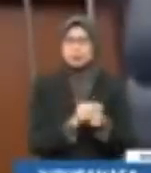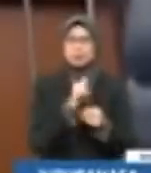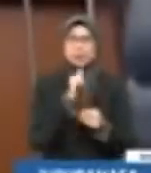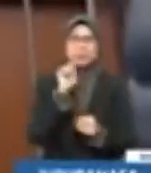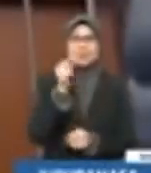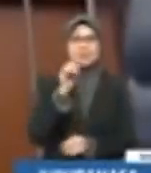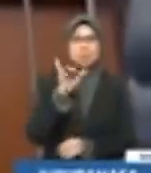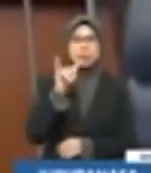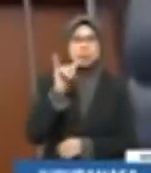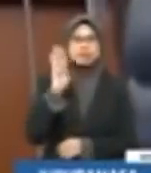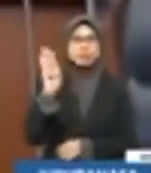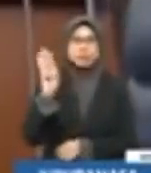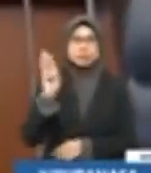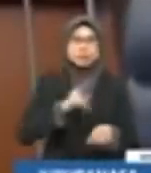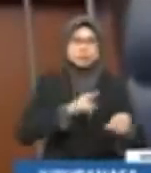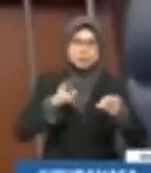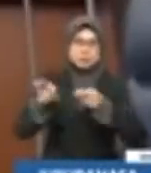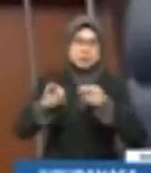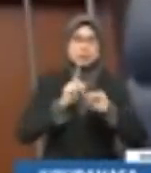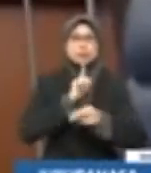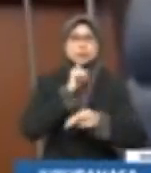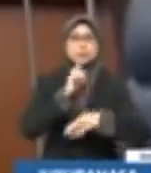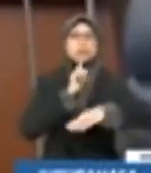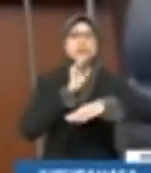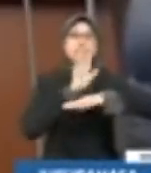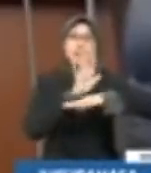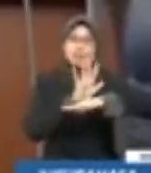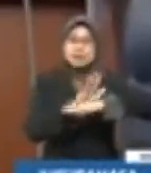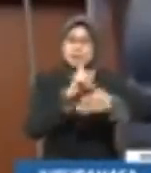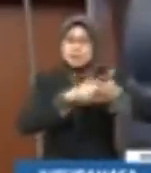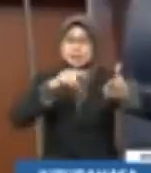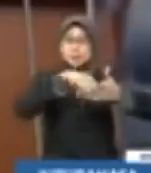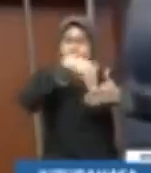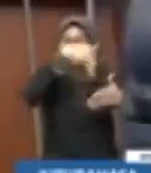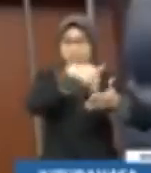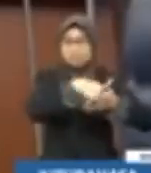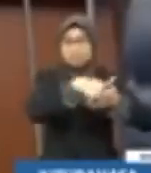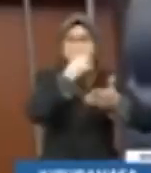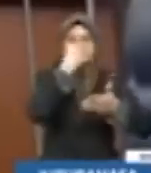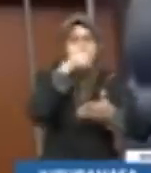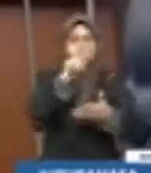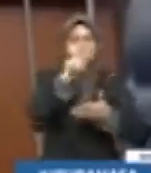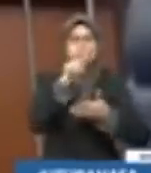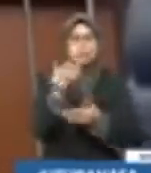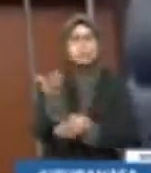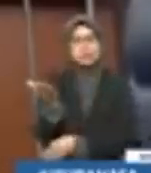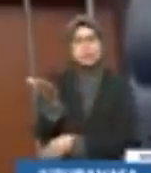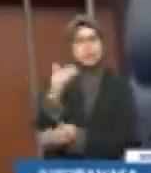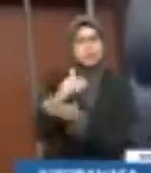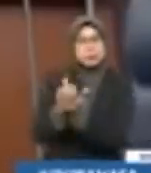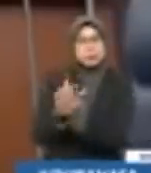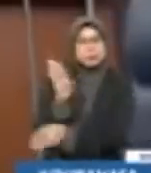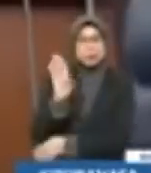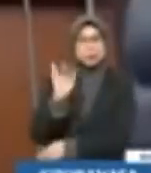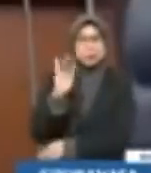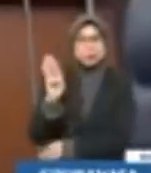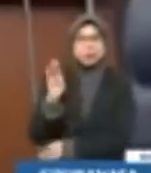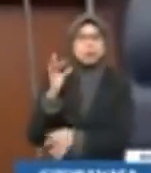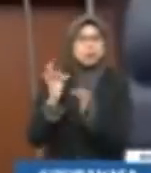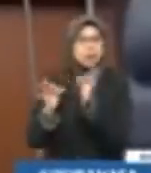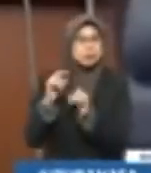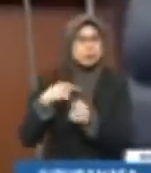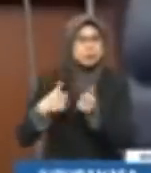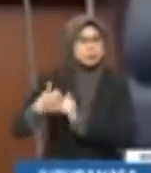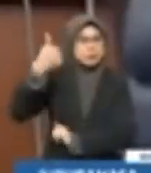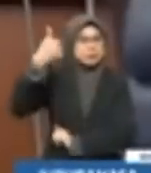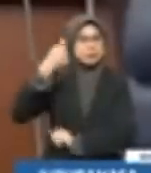Berhormat saja usaha. Itu adalah manifesto pilihan raya untuk yang pihak Yang Berhormat. Yang menyatakan kalau sekiranya